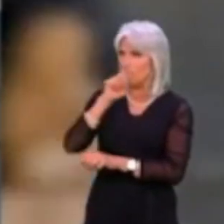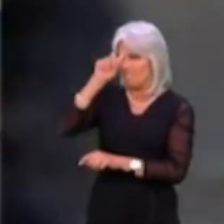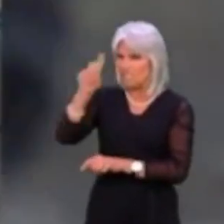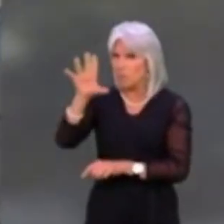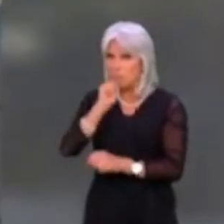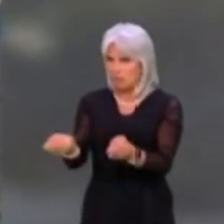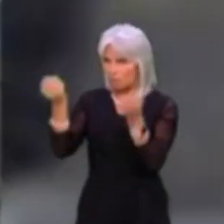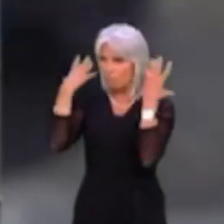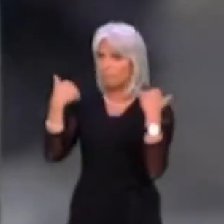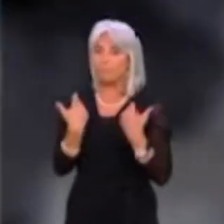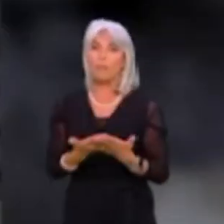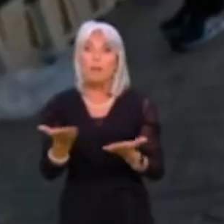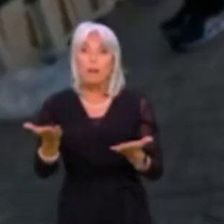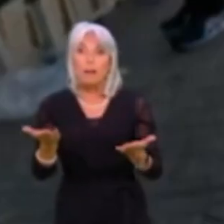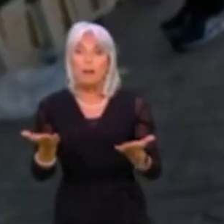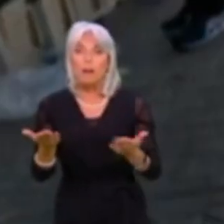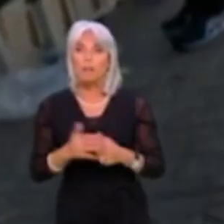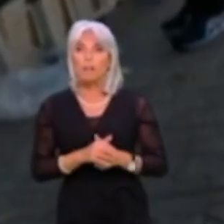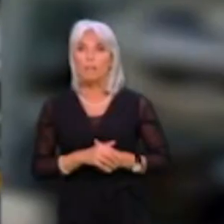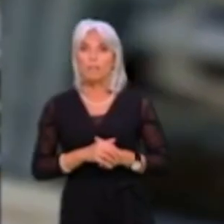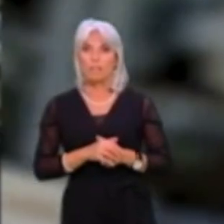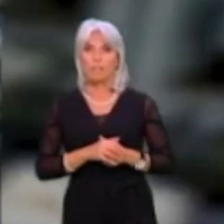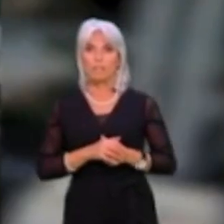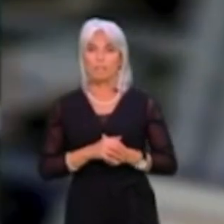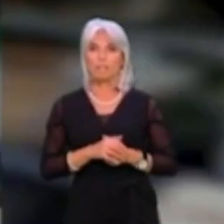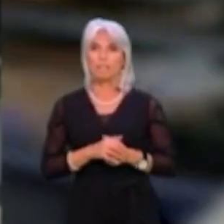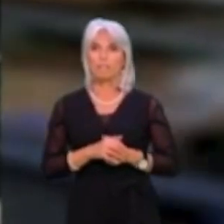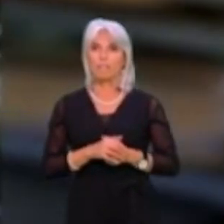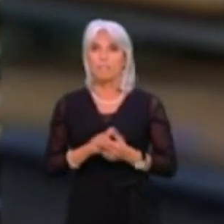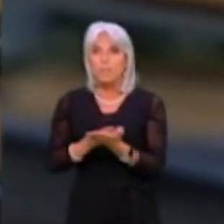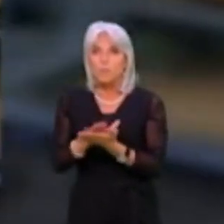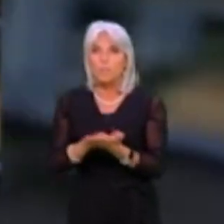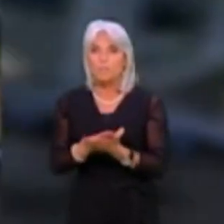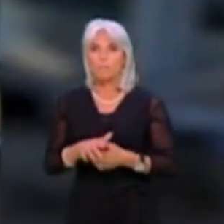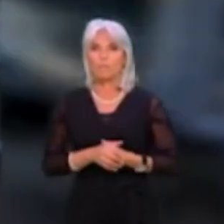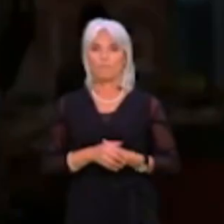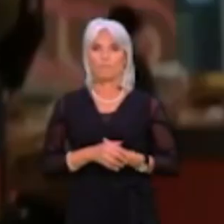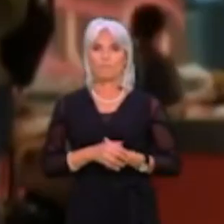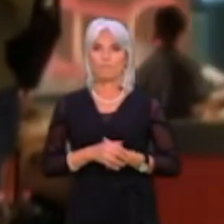veux? Le minimum, c'est 8 euros. Ça va? Excuse.